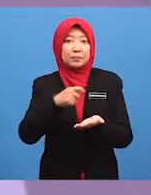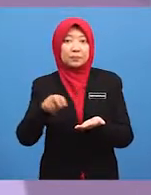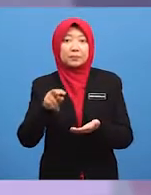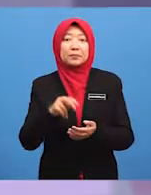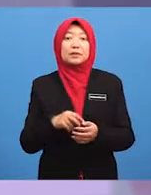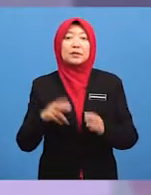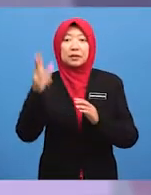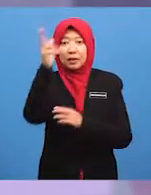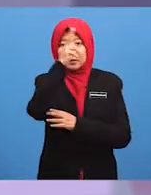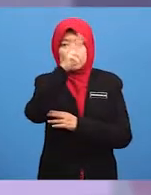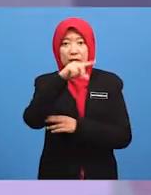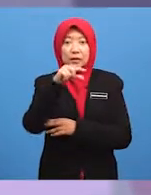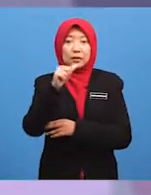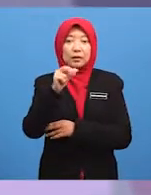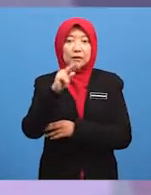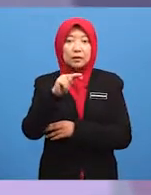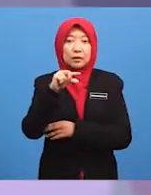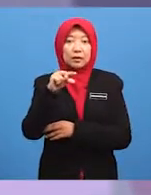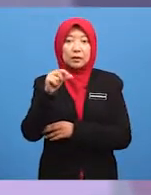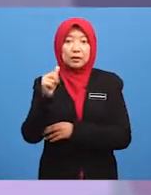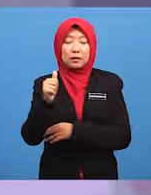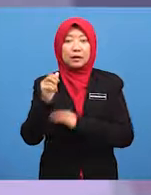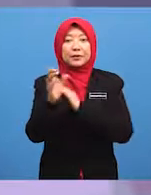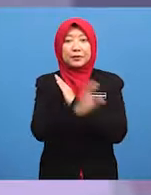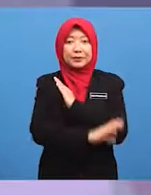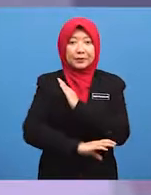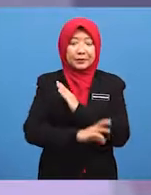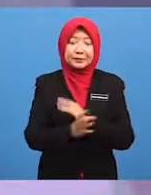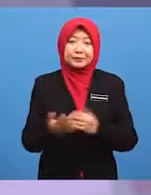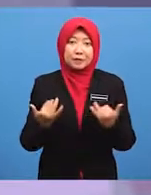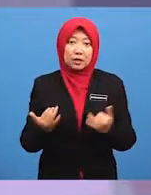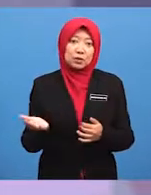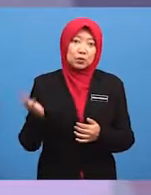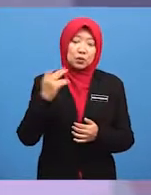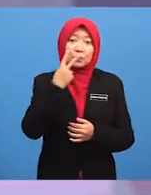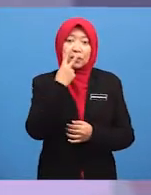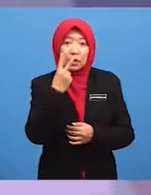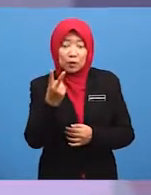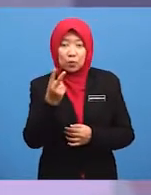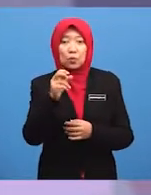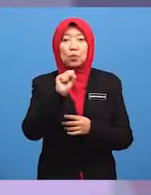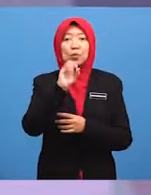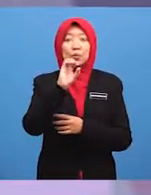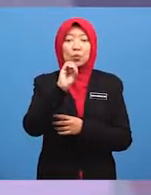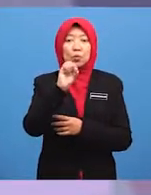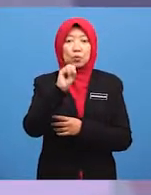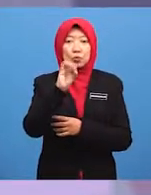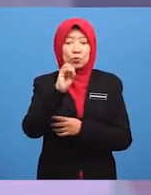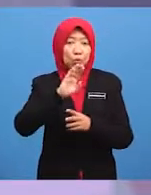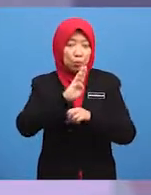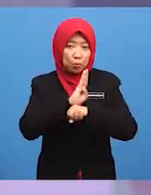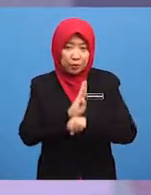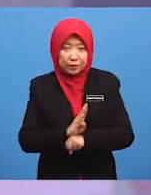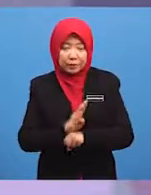Negara. Murid-murid, mari cikgu terangkan sosiobudaya masyarakat Kerajaan Alam Melayu